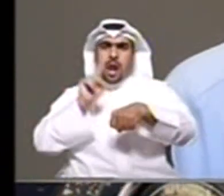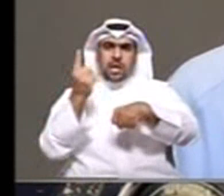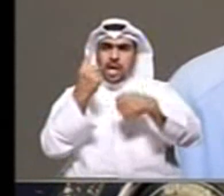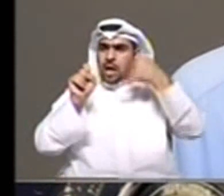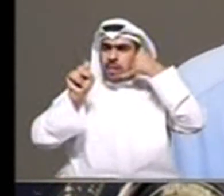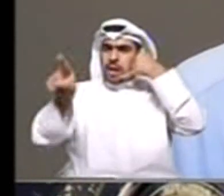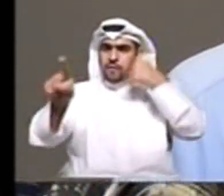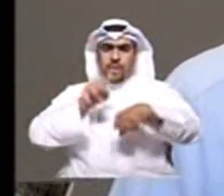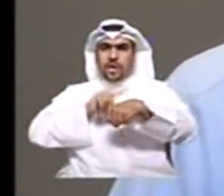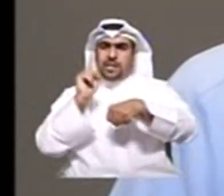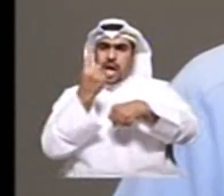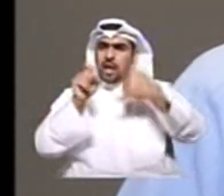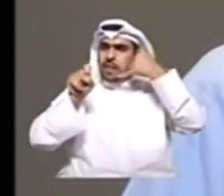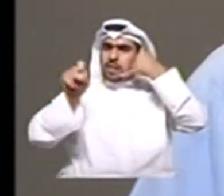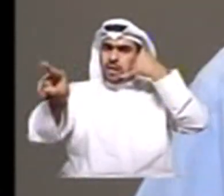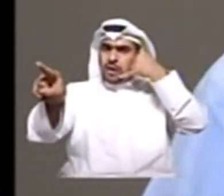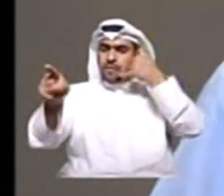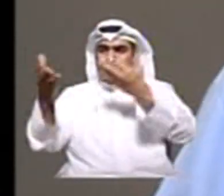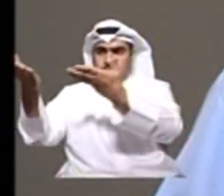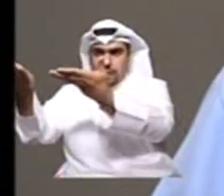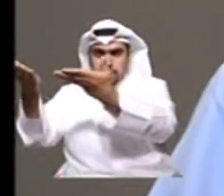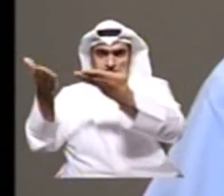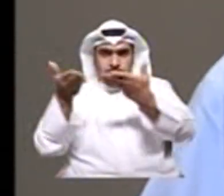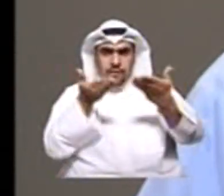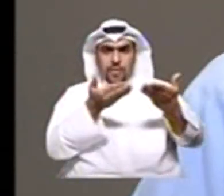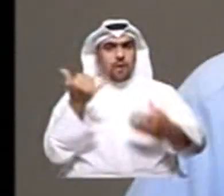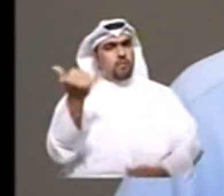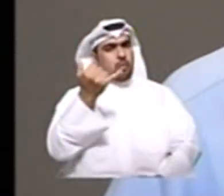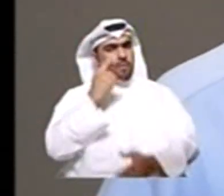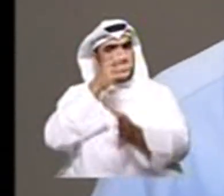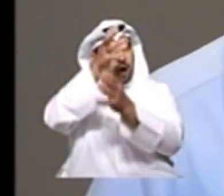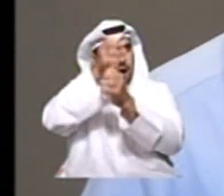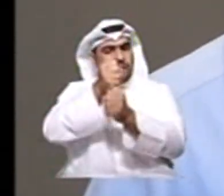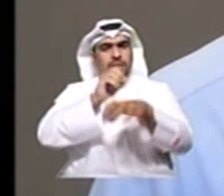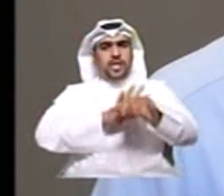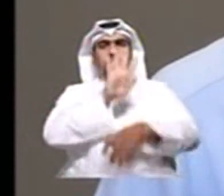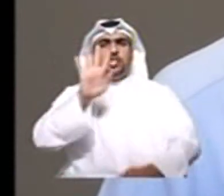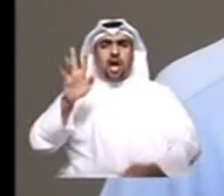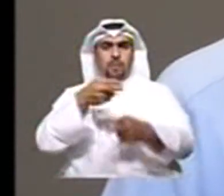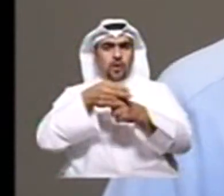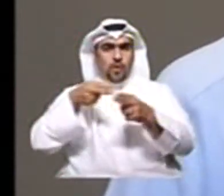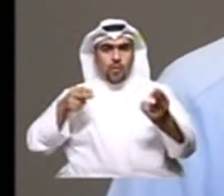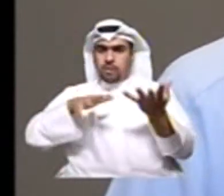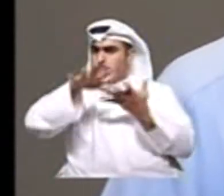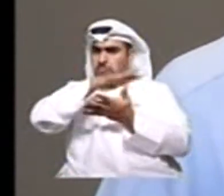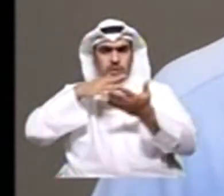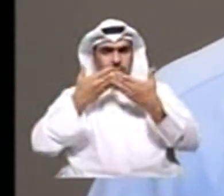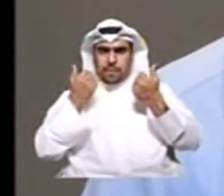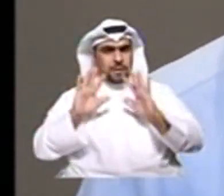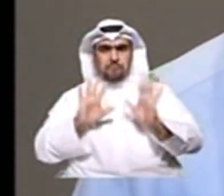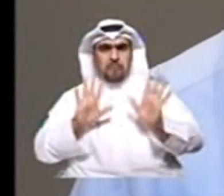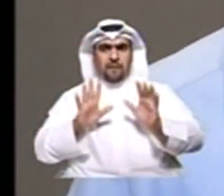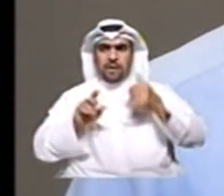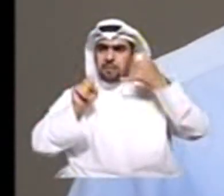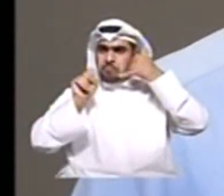واستقبلونا بالخرطوم استقبال فعلا حسونا أن ما في أي مشكلة ويانا، وبالفعل يعني احنا نشكرهم على